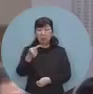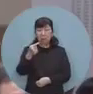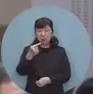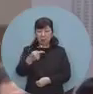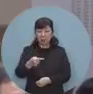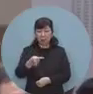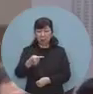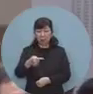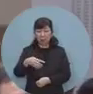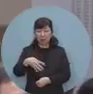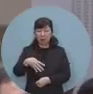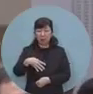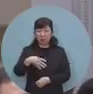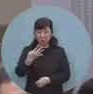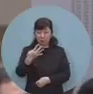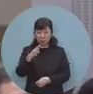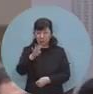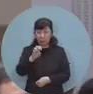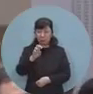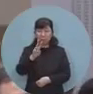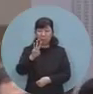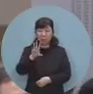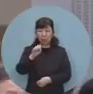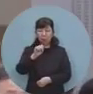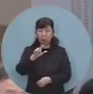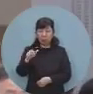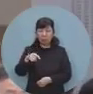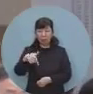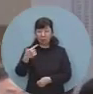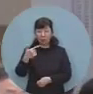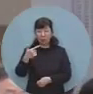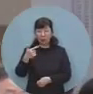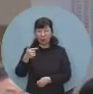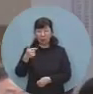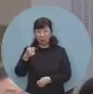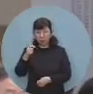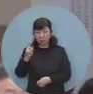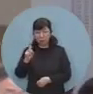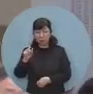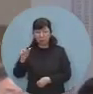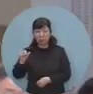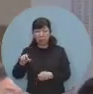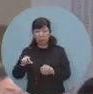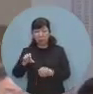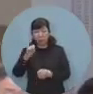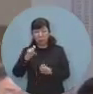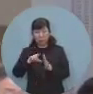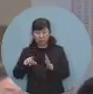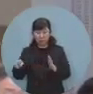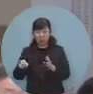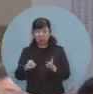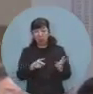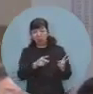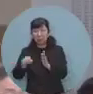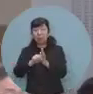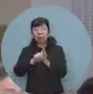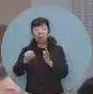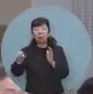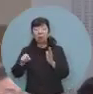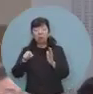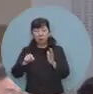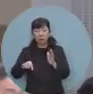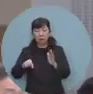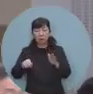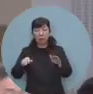え10435円と616円ということでむしろあのえ整備による効果ですのでこの差分の方が大事ですあの